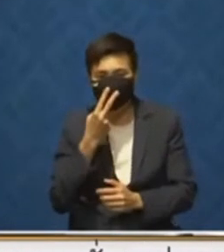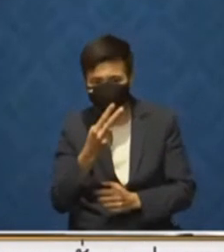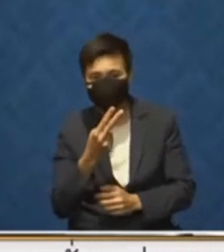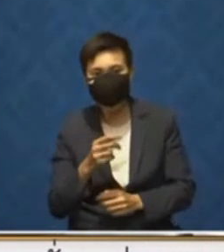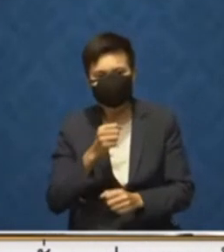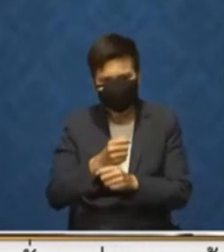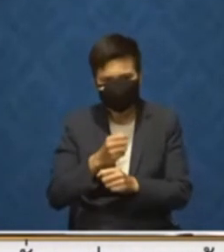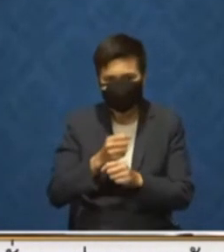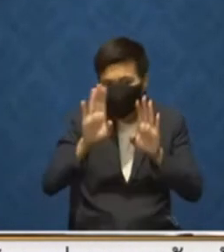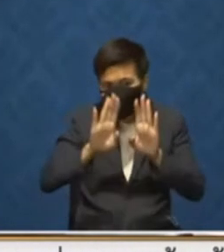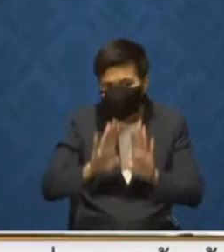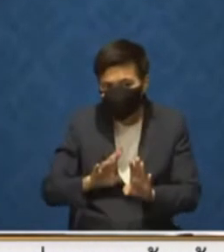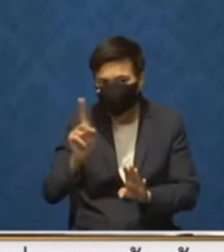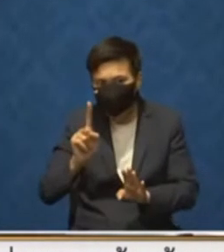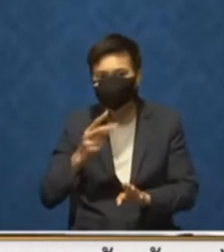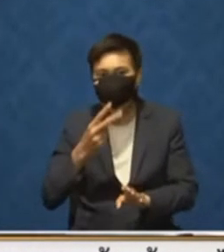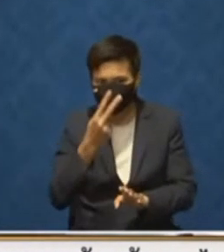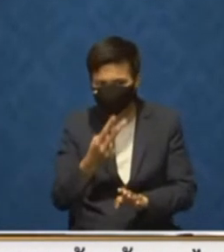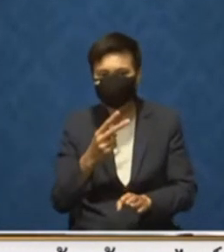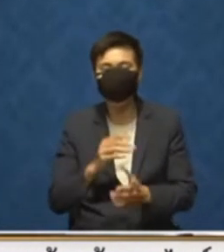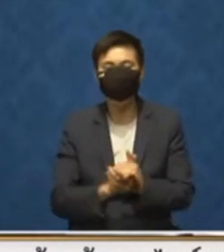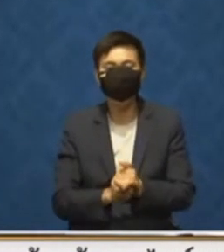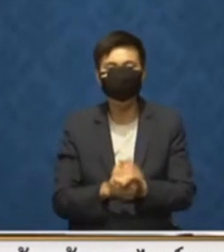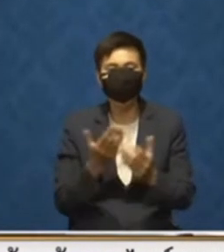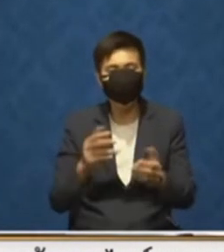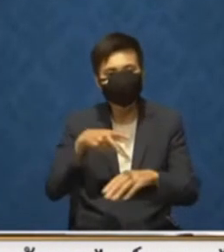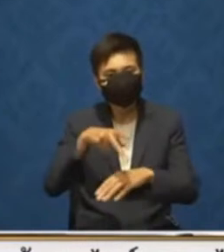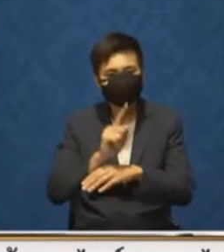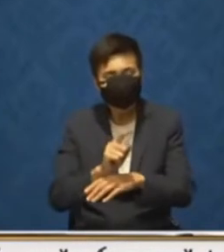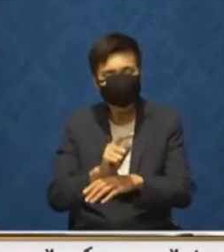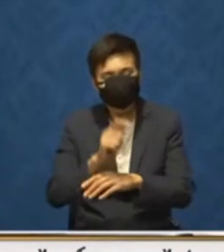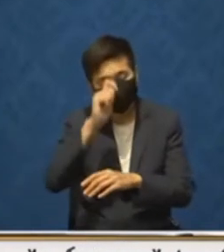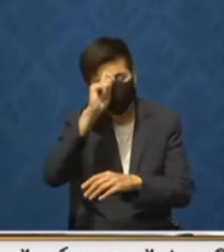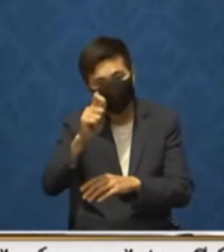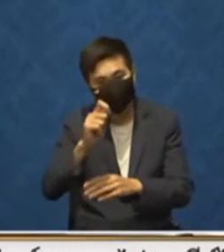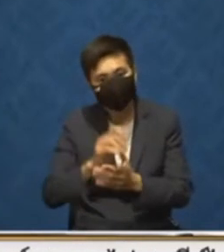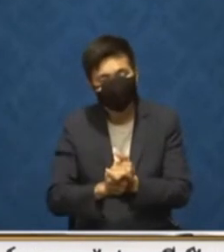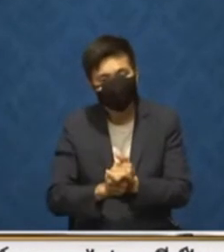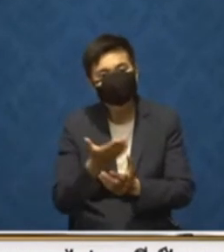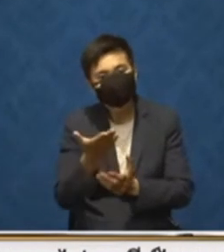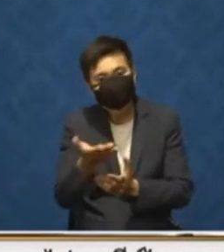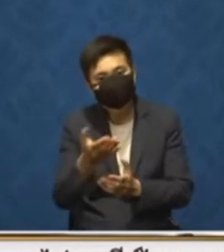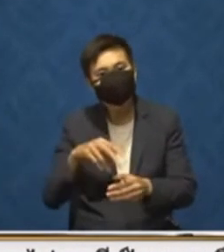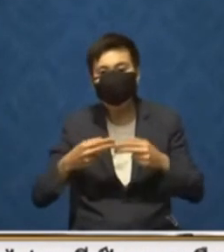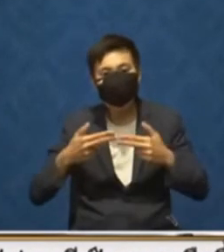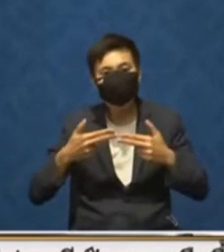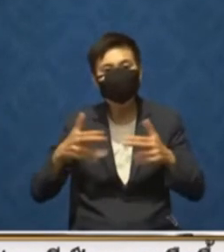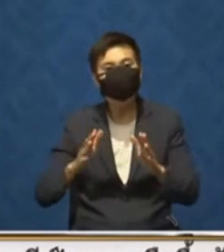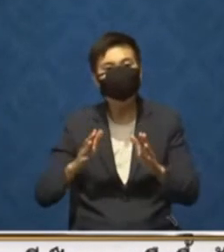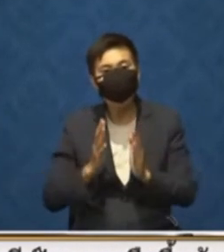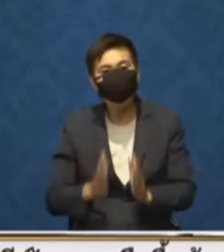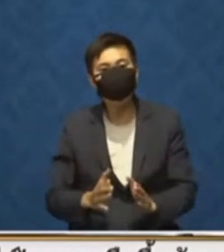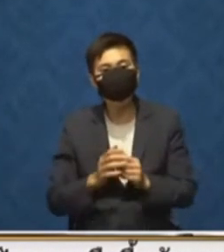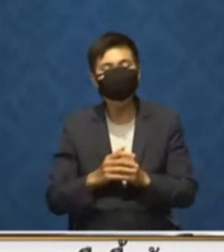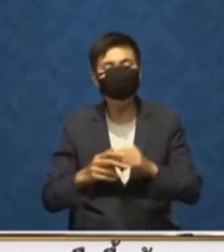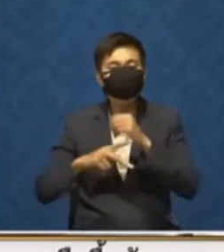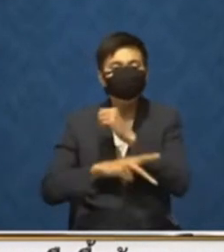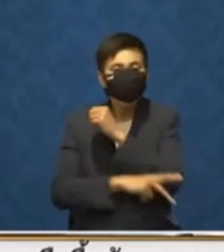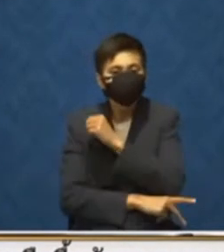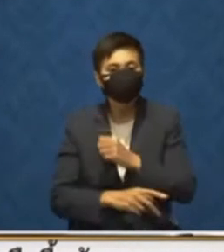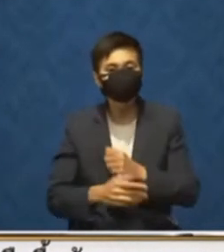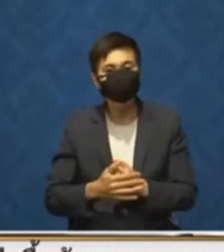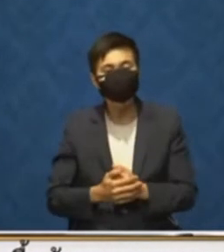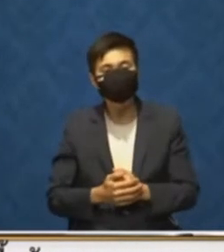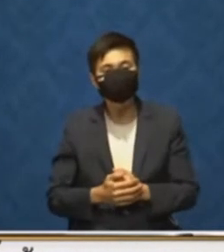แต่ถ้าประธานที่กิโลกับนายกรัฐมนตรีปล่อยให้พวกของบุคคลแวดล้อมพุทธจริตประพฤติผิดชอบ